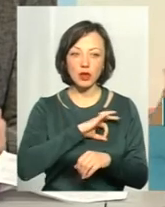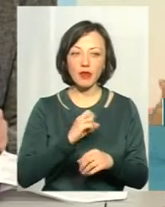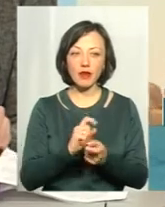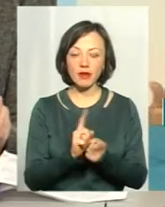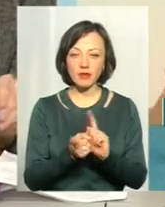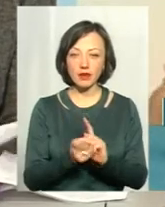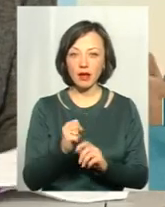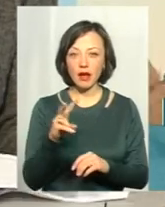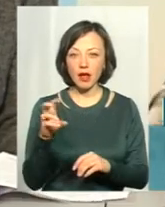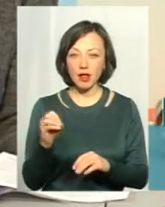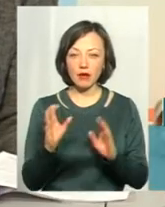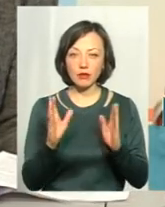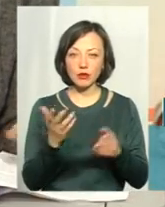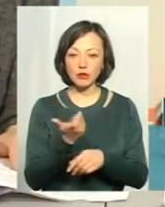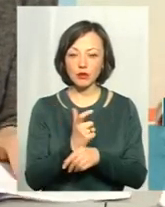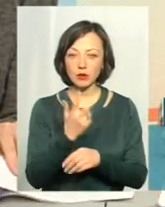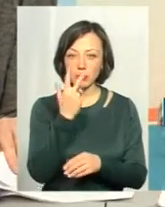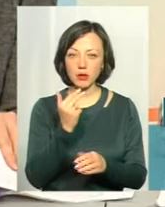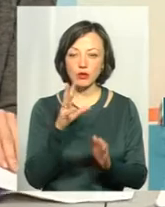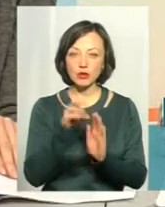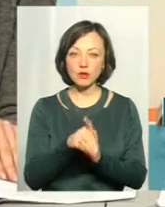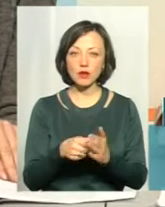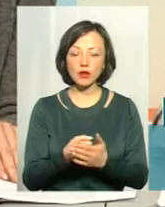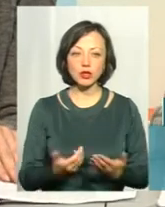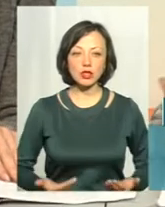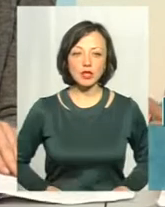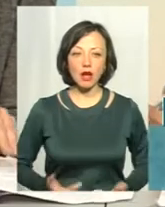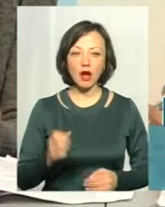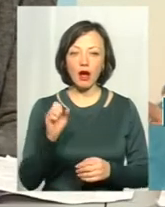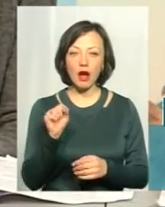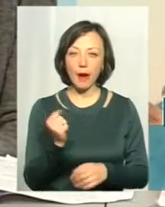але вона вже буде більш пристосована до життя. А